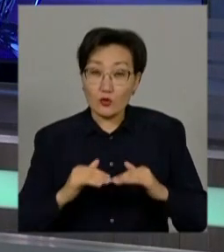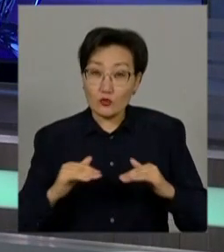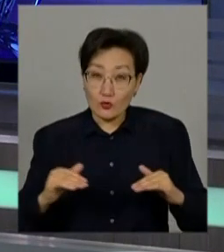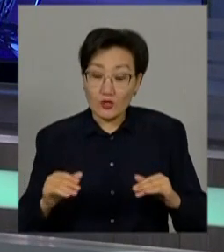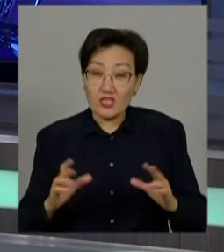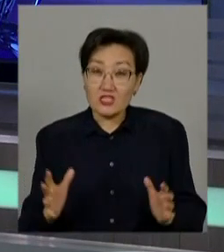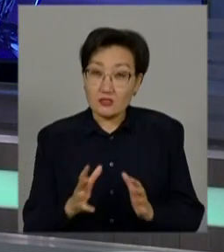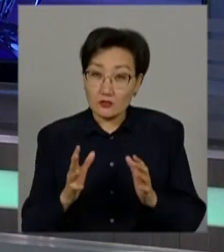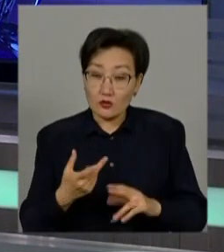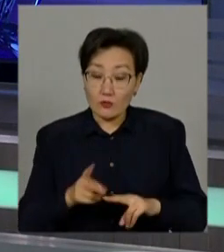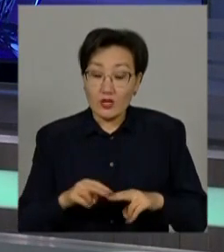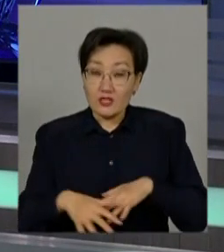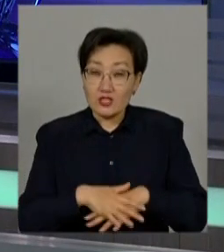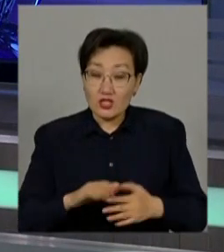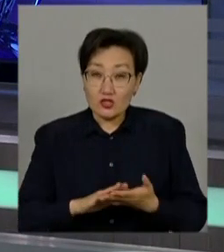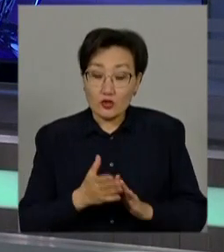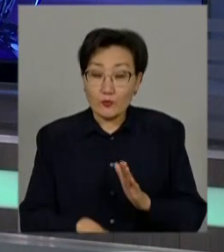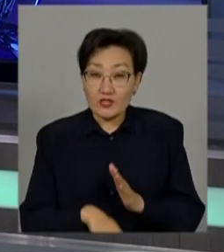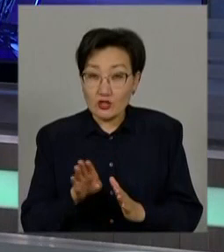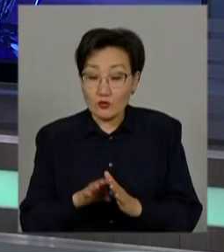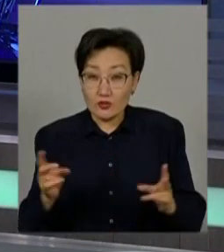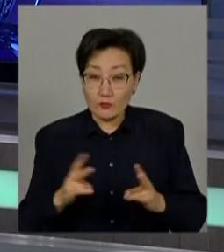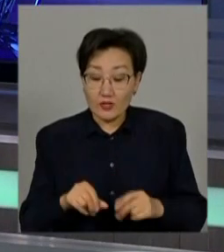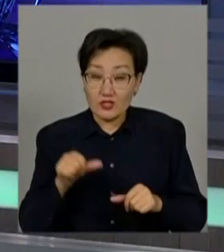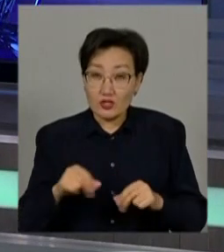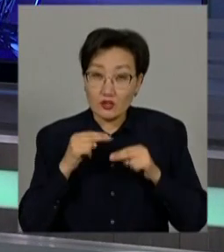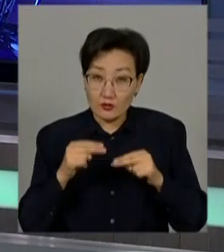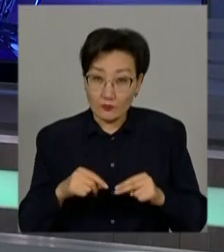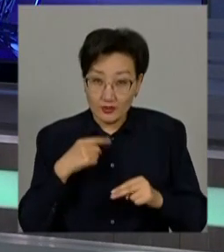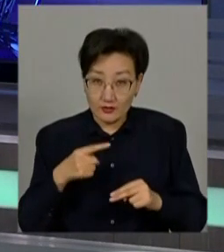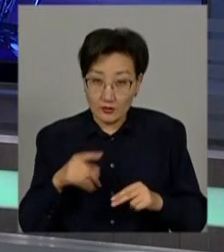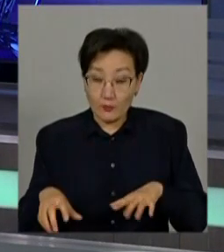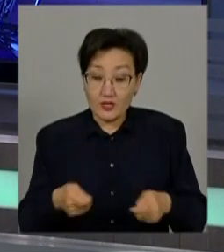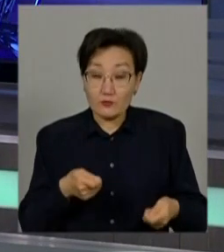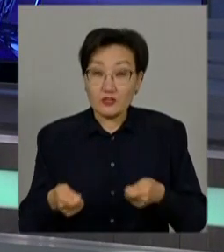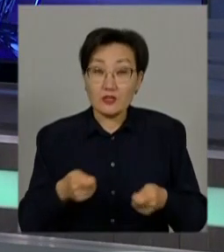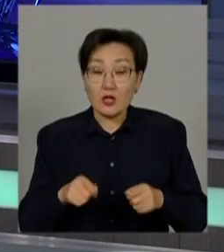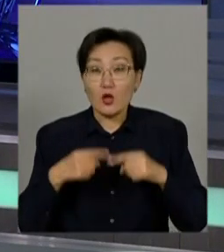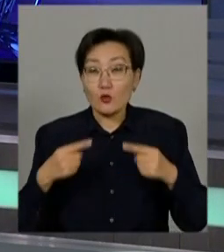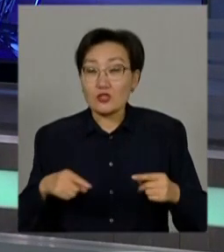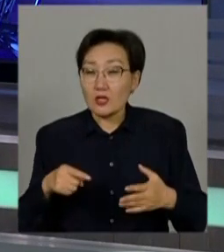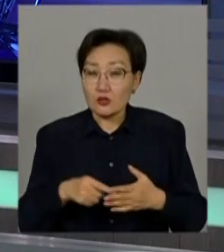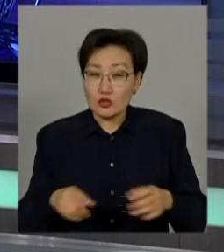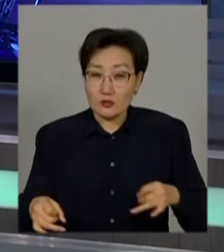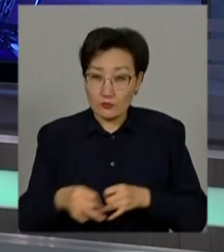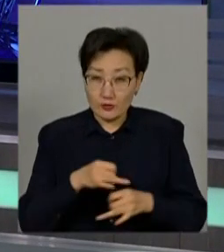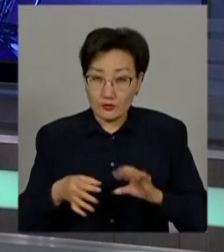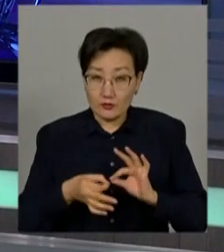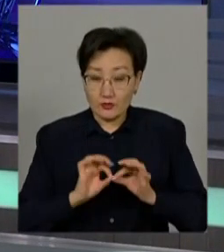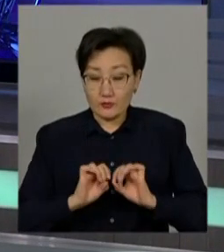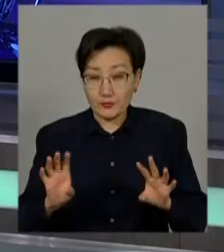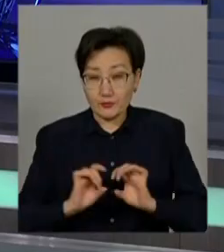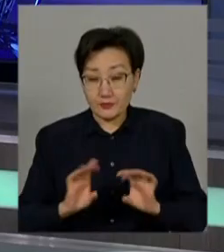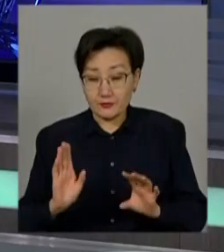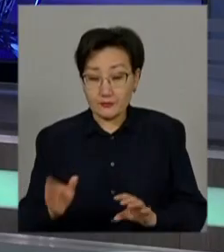деді. Сондықтан халықтың жағдайын жақсарту керек деп бас айтты мемлекет басшысы. Бұдан өзге не айтылды? Толығырақ Өмір Серікбекұлы